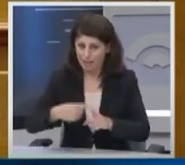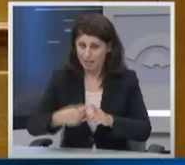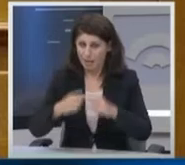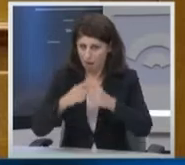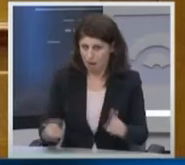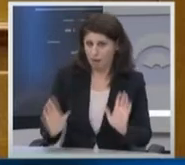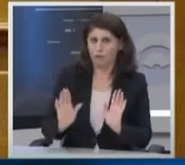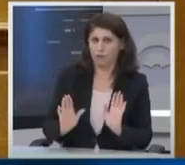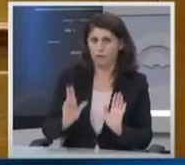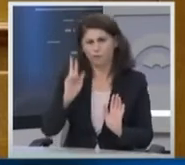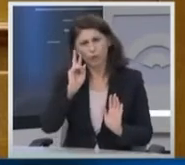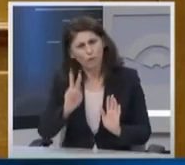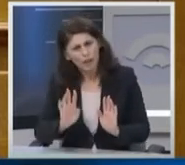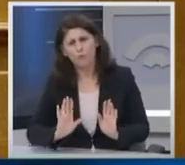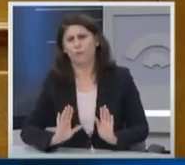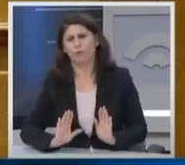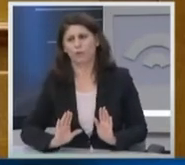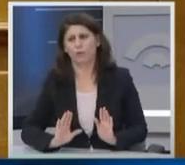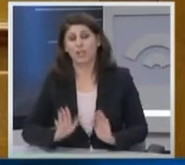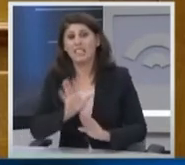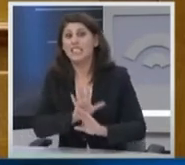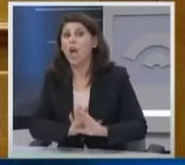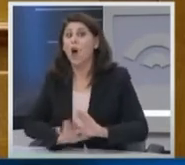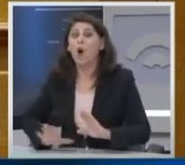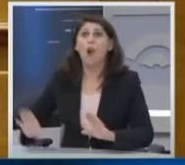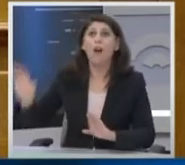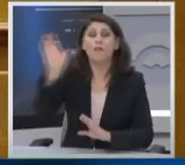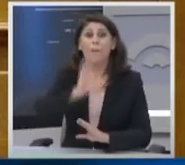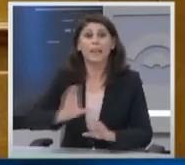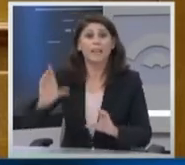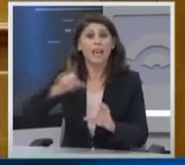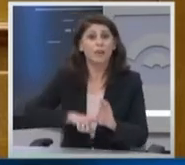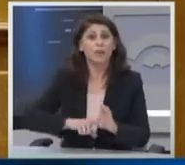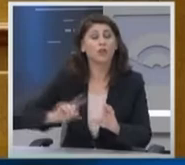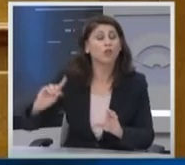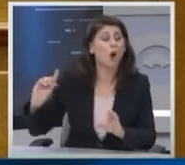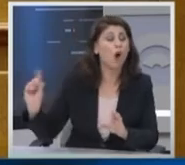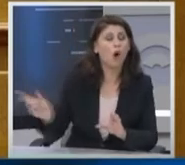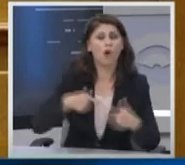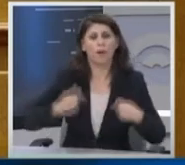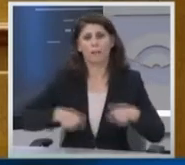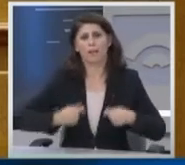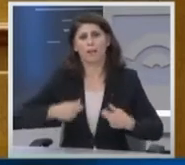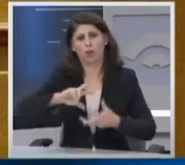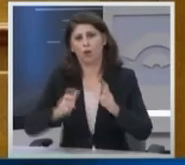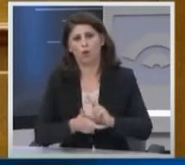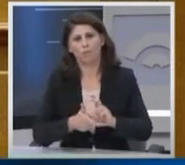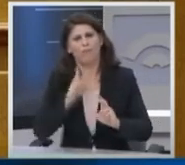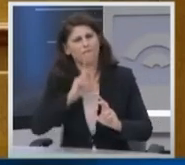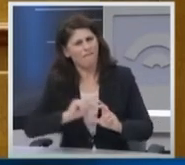ιδιομορφία? Το βλέπουμε αυτό σε όλη την Ευρωπαϊκή Ένωση, σε όλο τον καπιταλιστικό κόσμο, αντίστοιχα